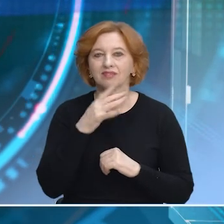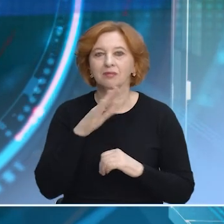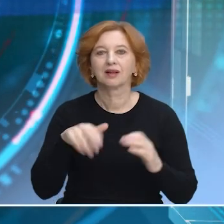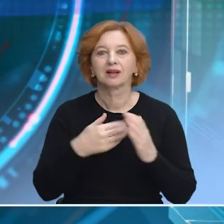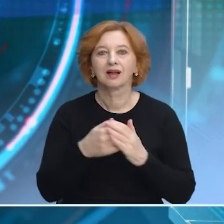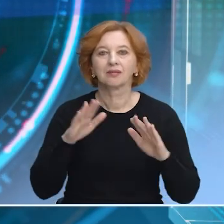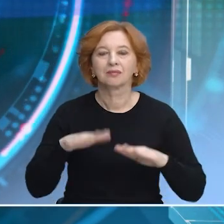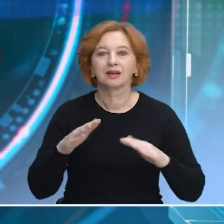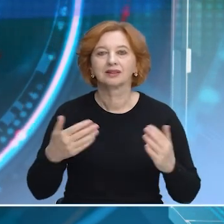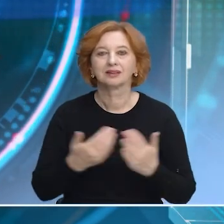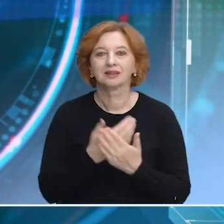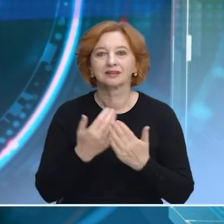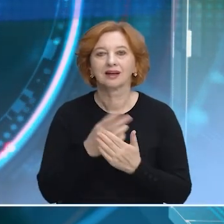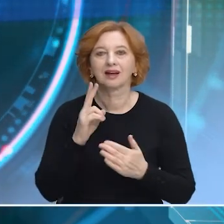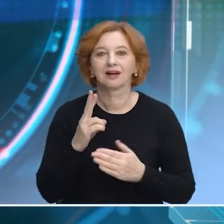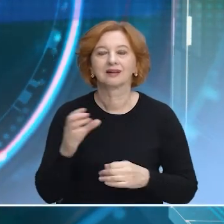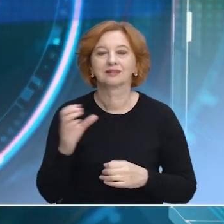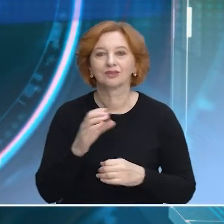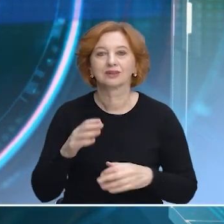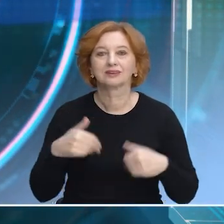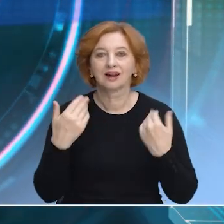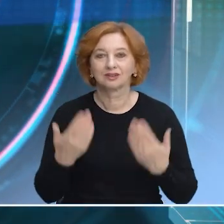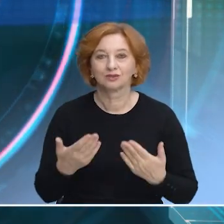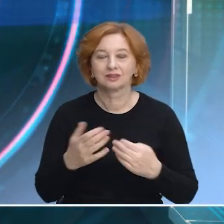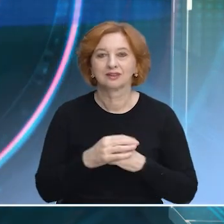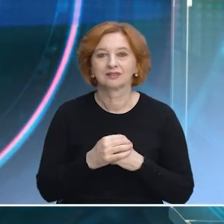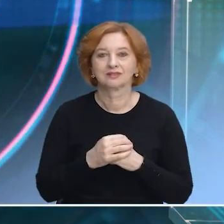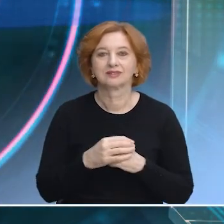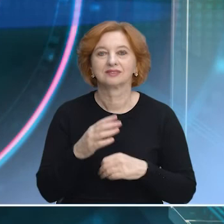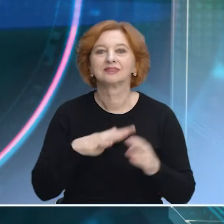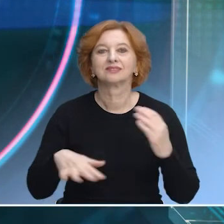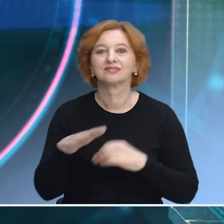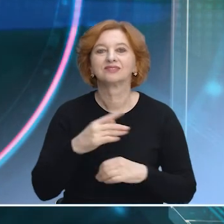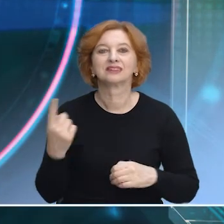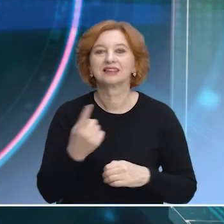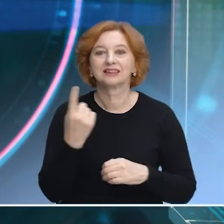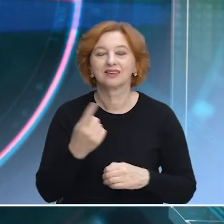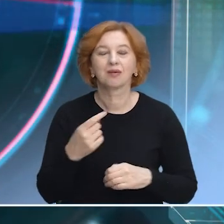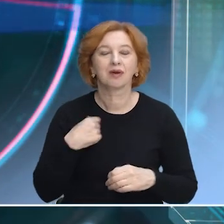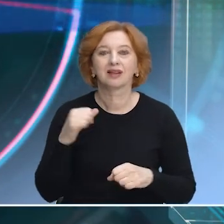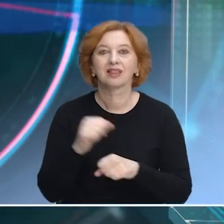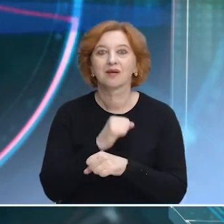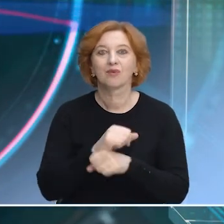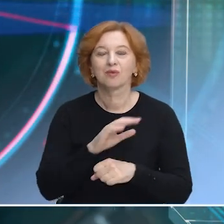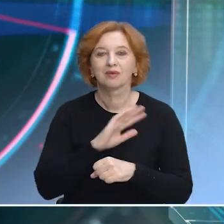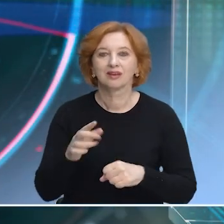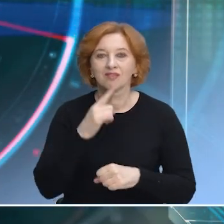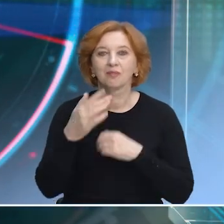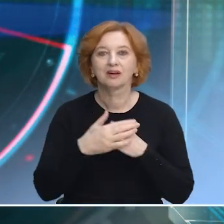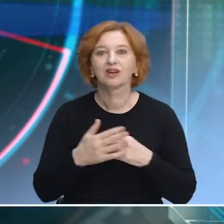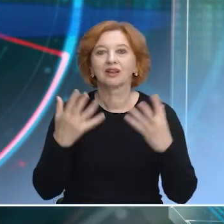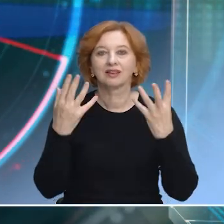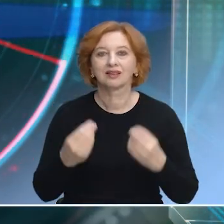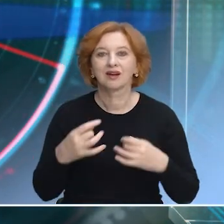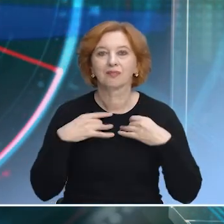время для местных новостей. С вами Каролина Стрельцова. Здравствуйте. Когда мы едины, мы непобедимы. В преддверии Дня